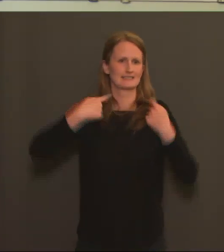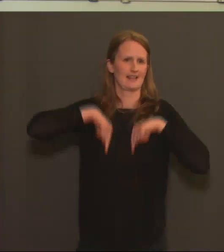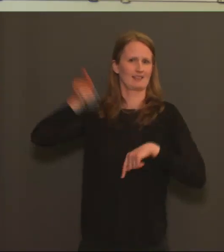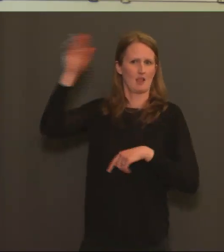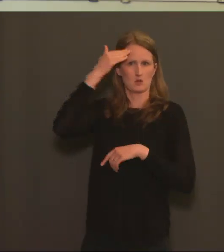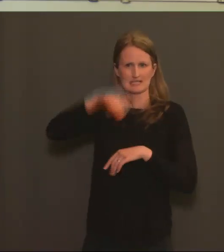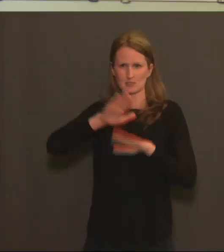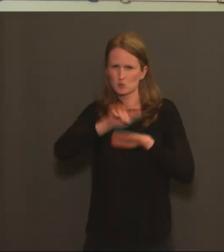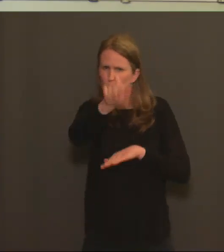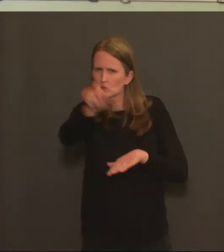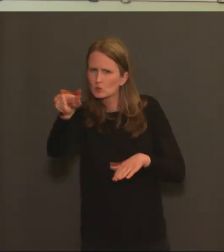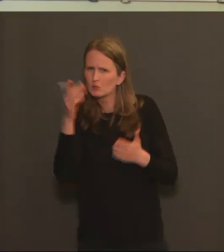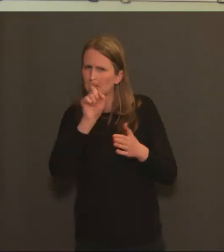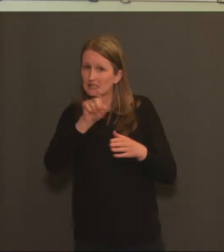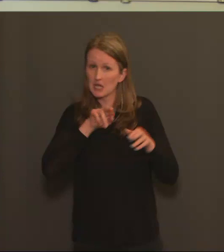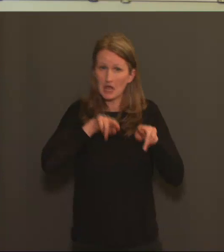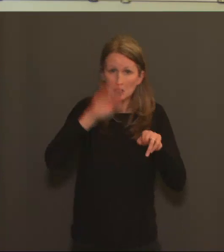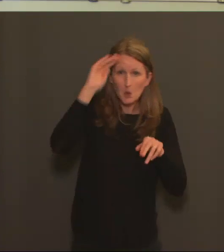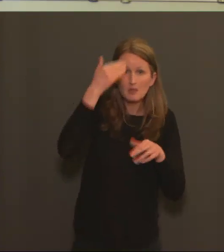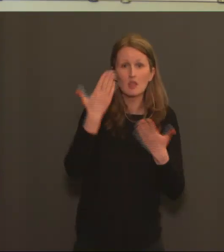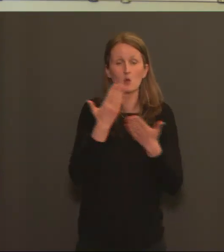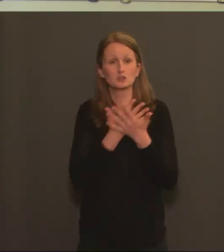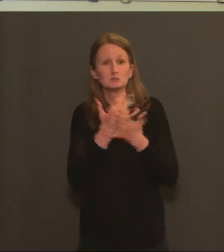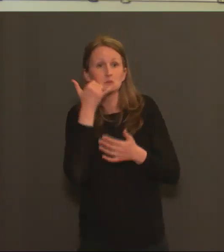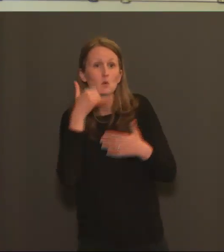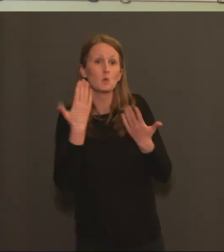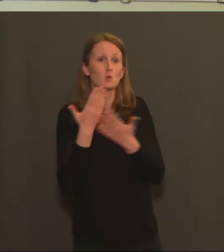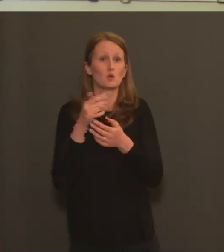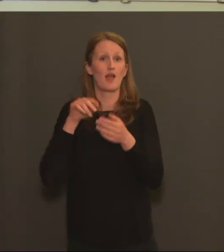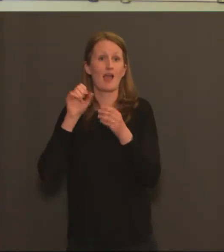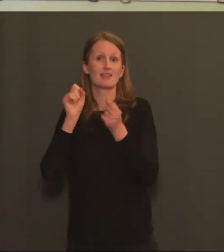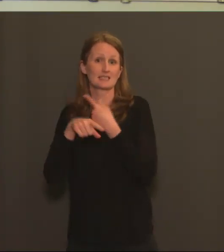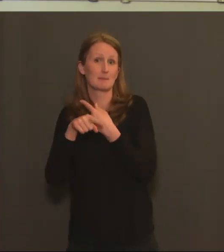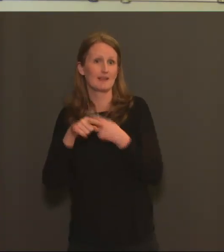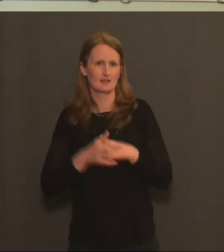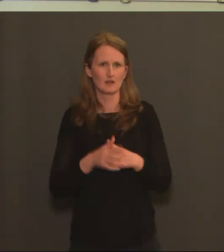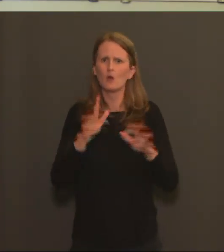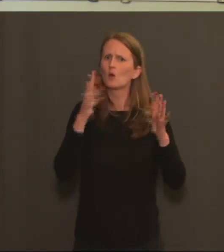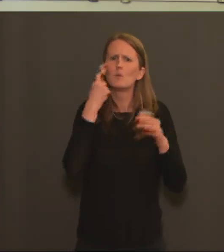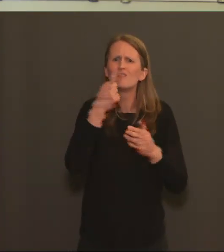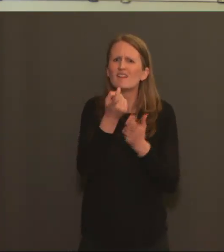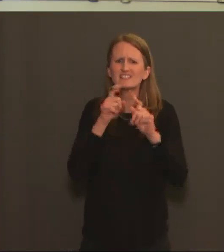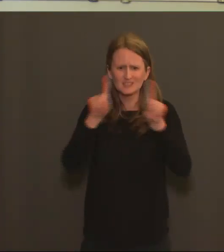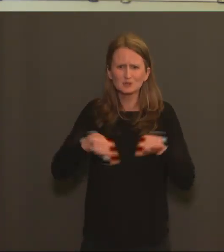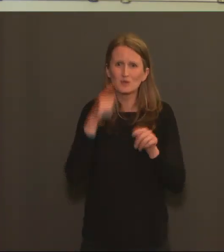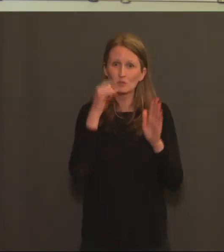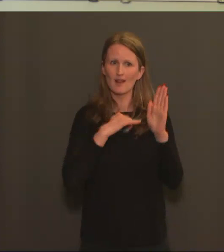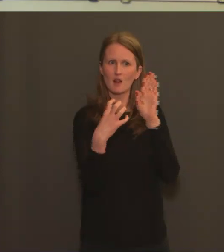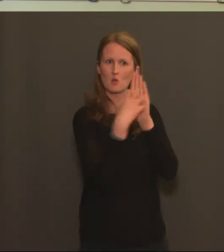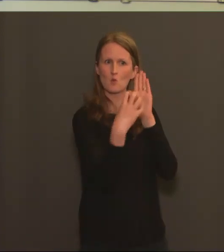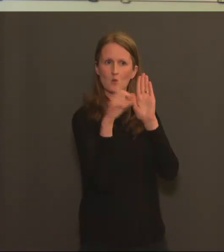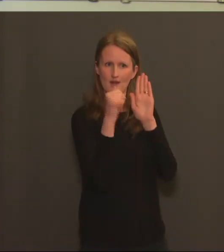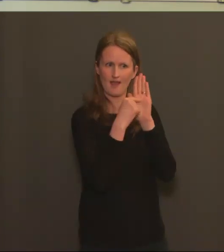un logo bien identifiable selon le lieu de résidence. Pour la région